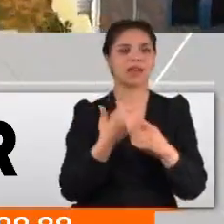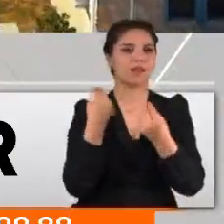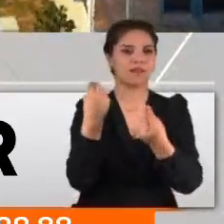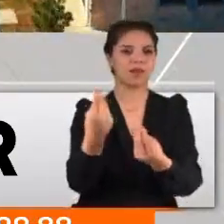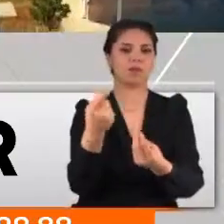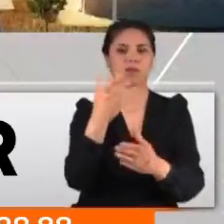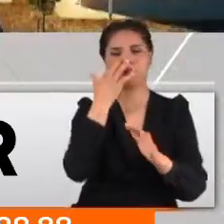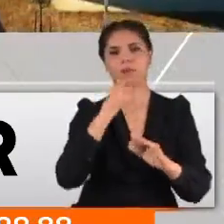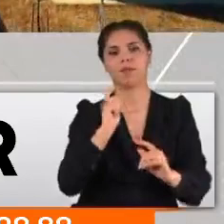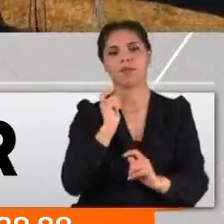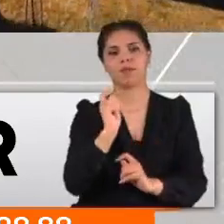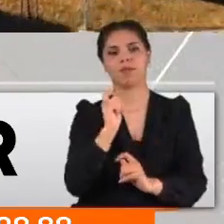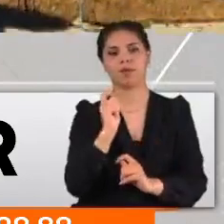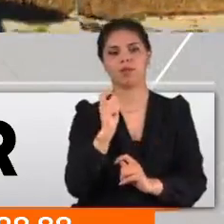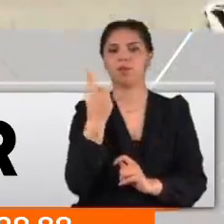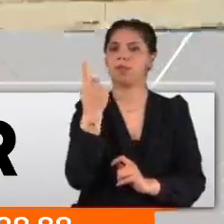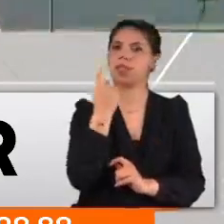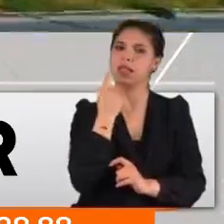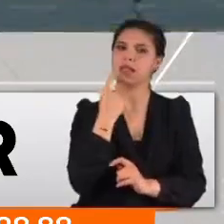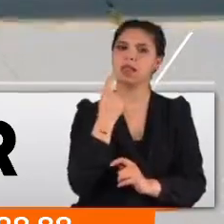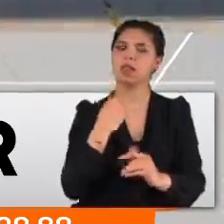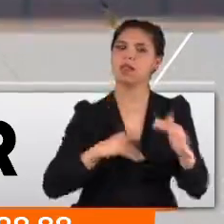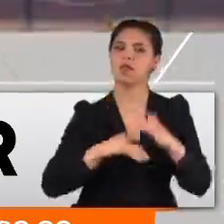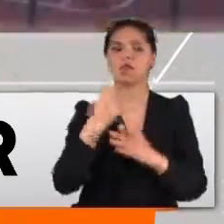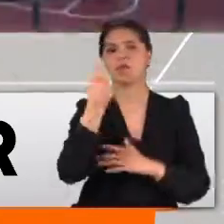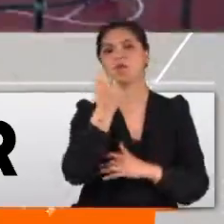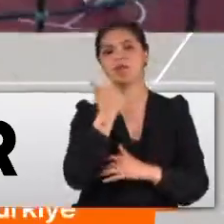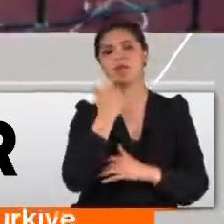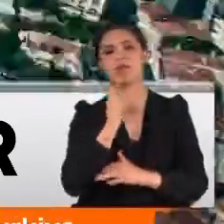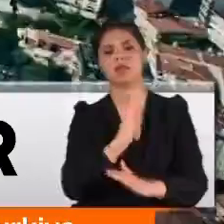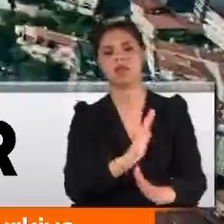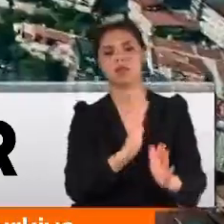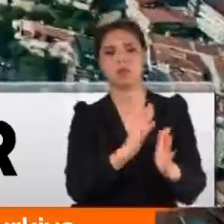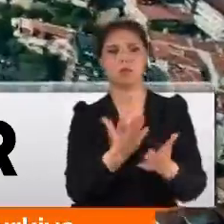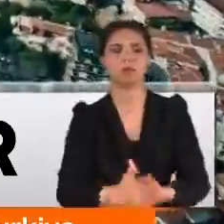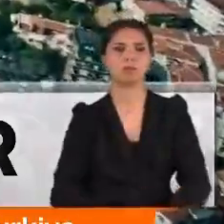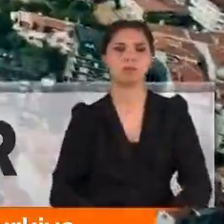bu süreyi beklemek durumunda maksimum bir yıl, bazen de 1,5 yıla kadar devam edebiliyor.